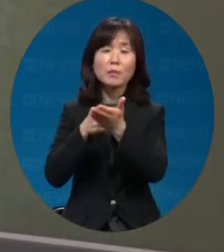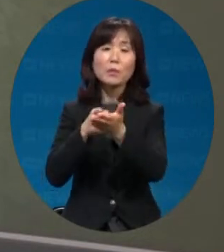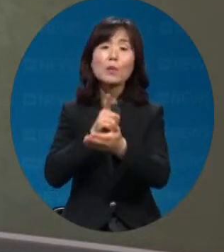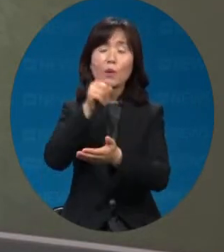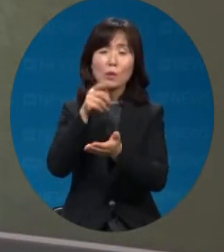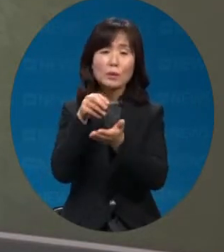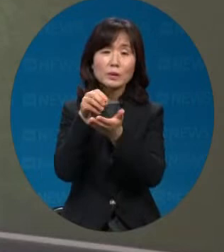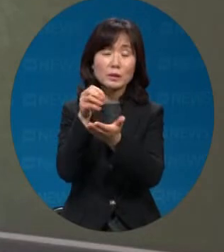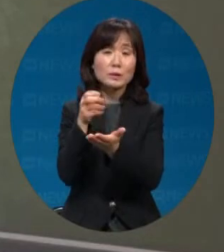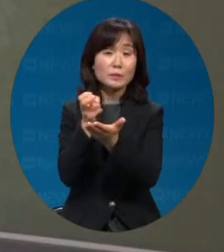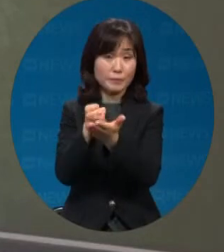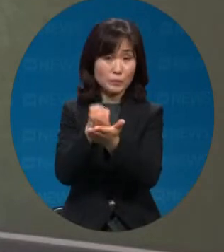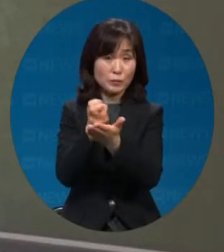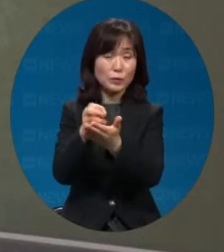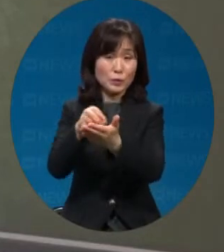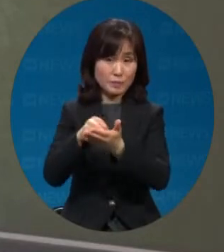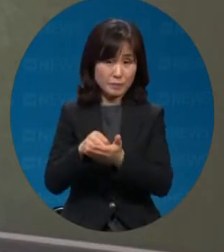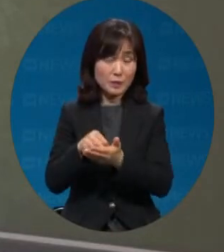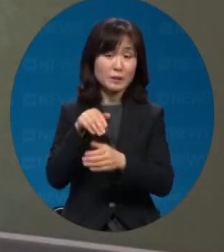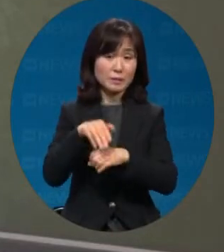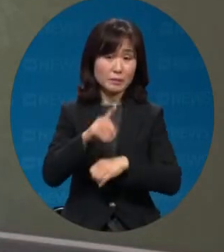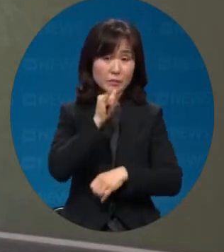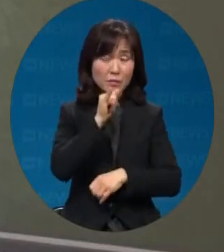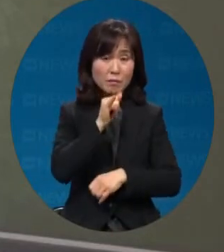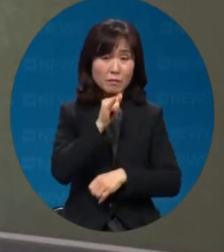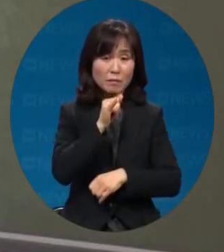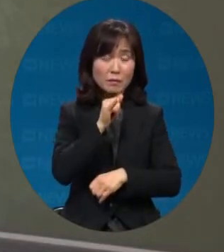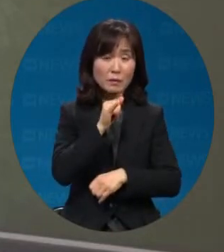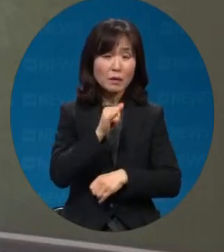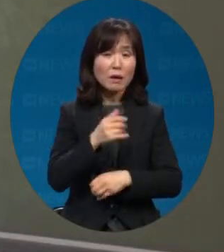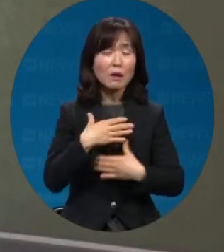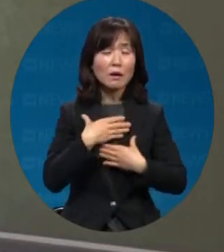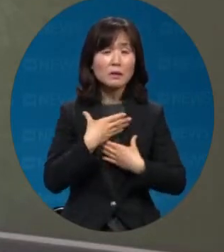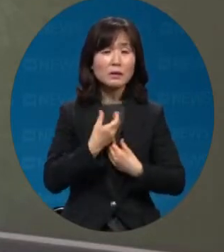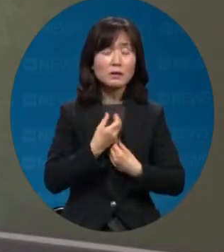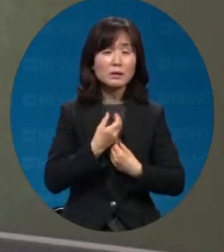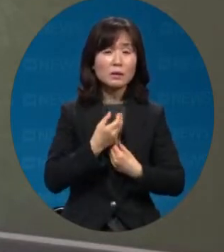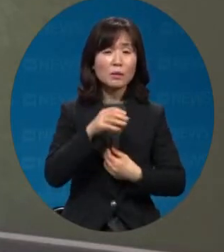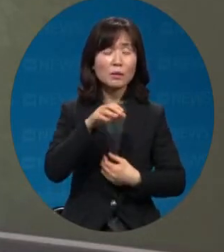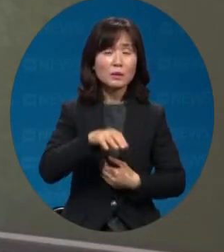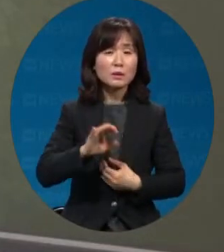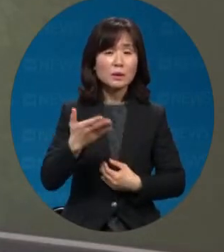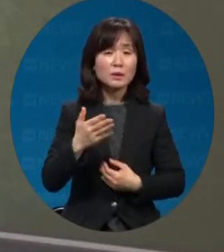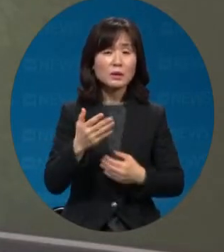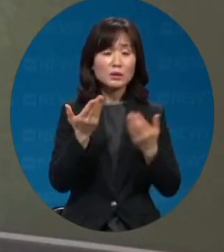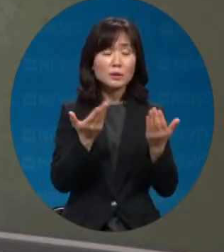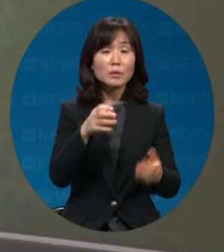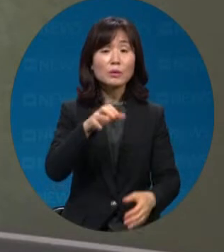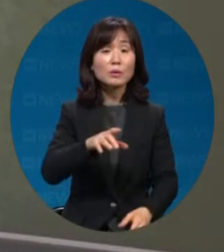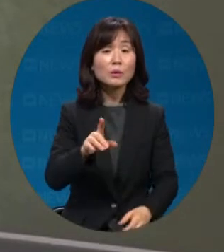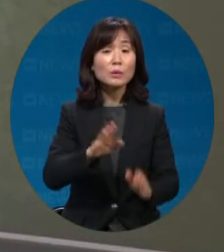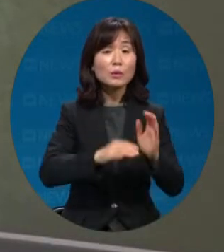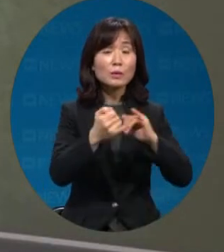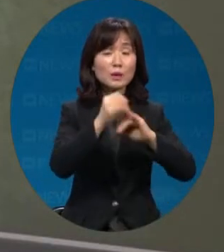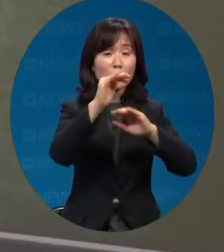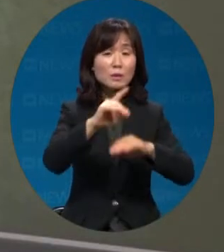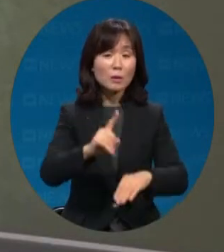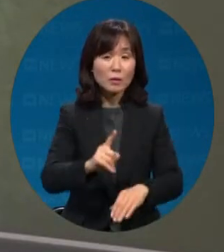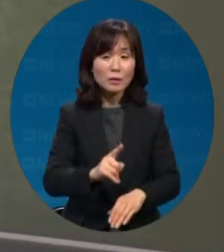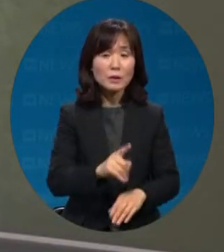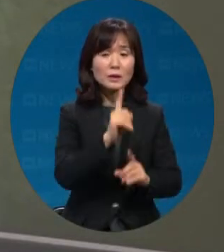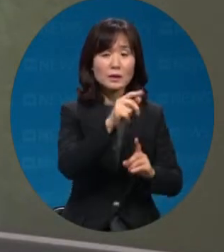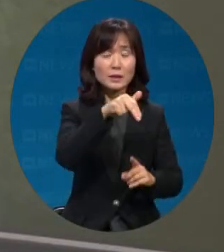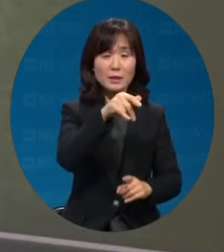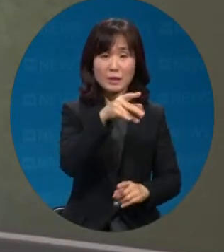피해 아동들에게 최소한의 안식처가 되어줄 쉼터 공약은 어떨까요? 더불어민주당 이재명 후보는